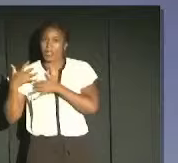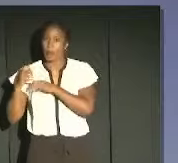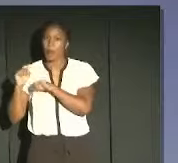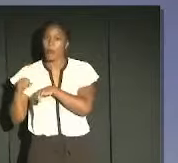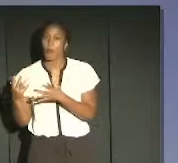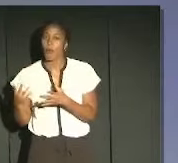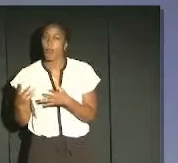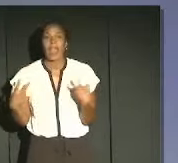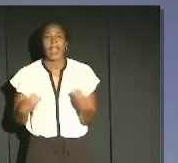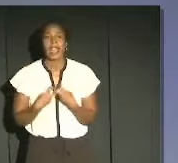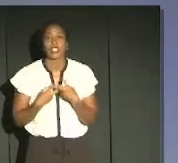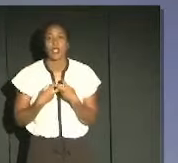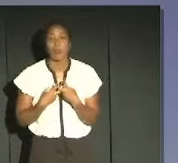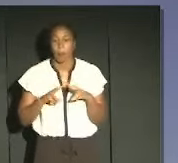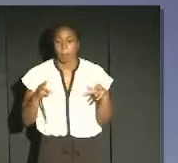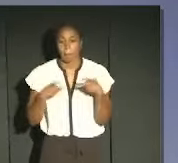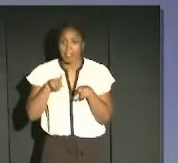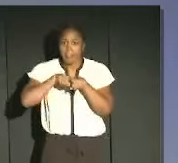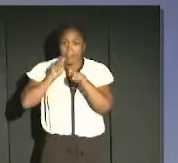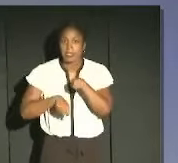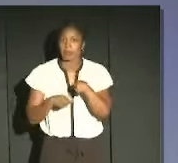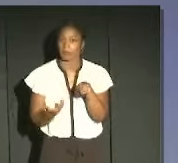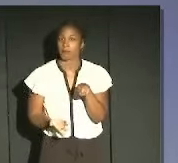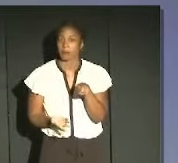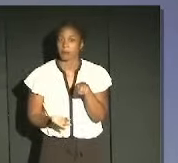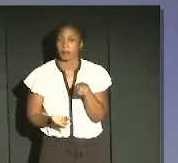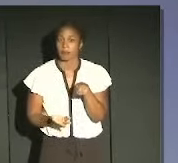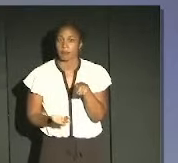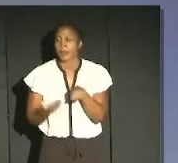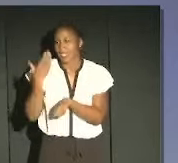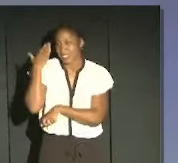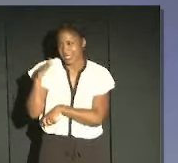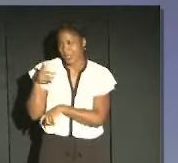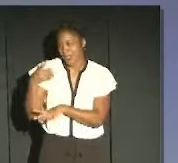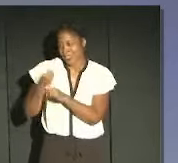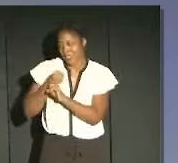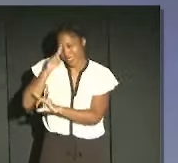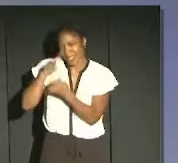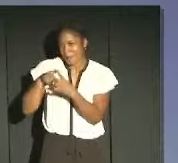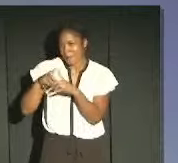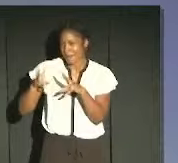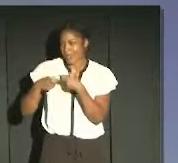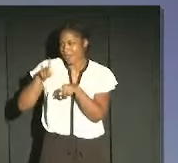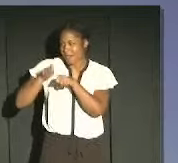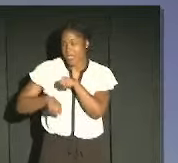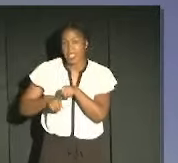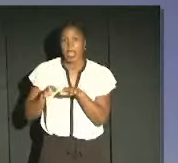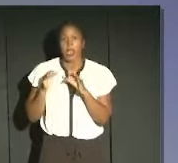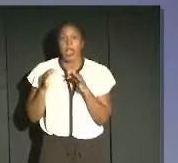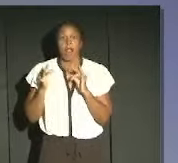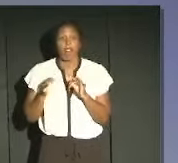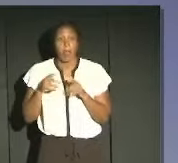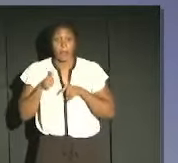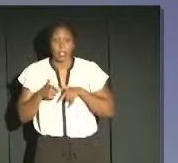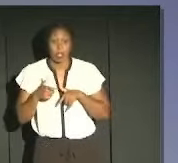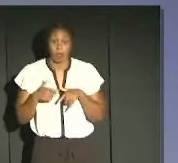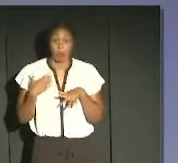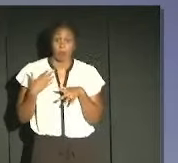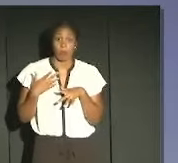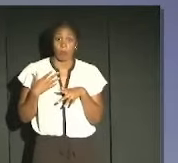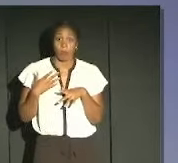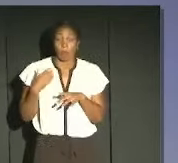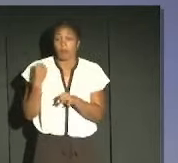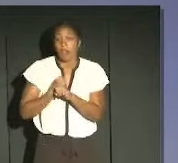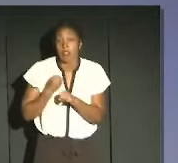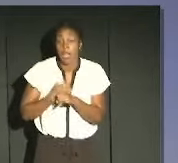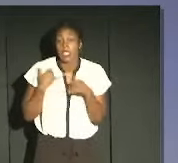je pense notamment au prix fixe et je sais que tu vas y travailler au prix fixe pour les résidents fiscaux en Martinique pour